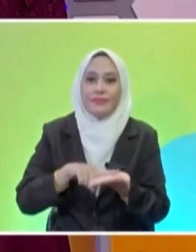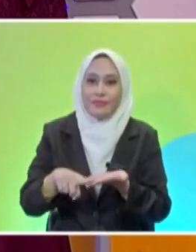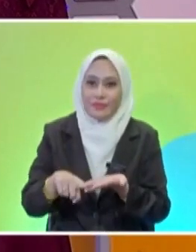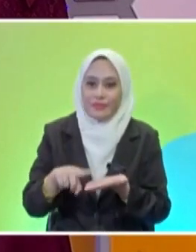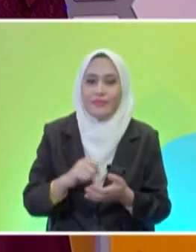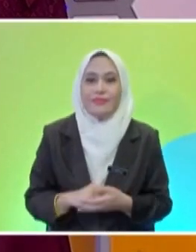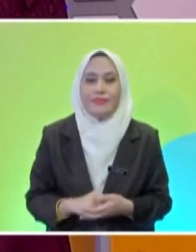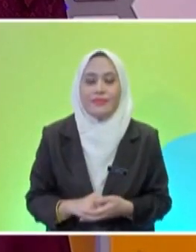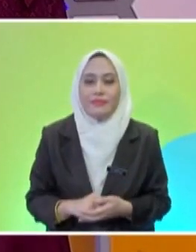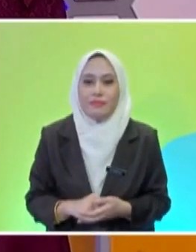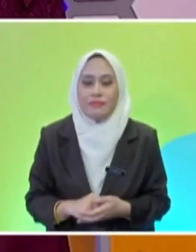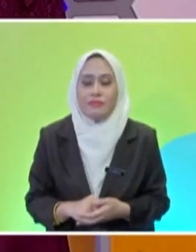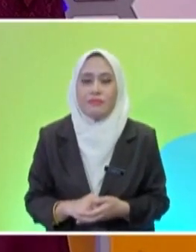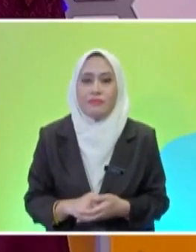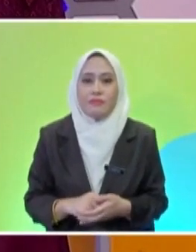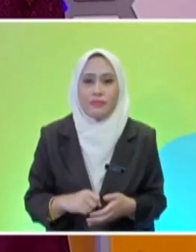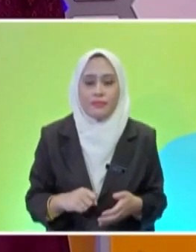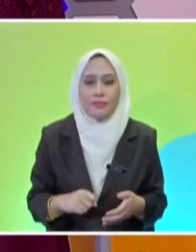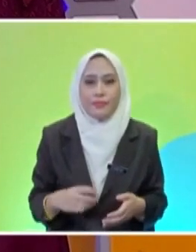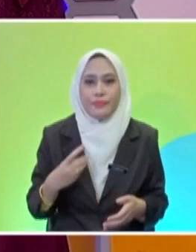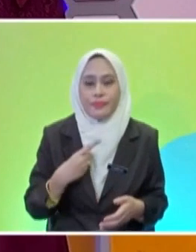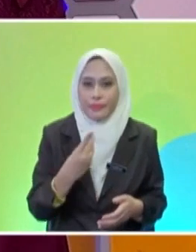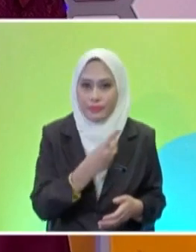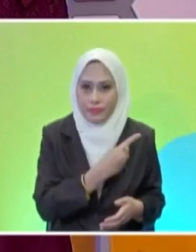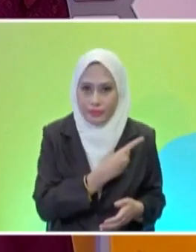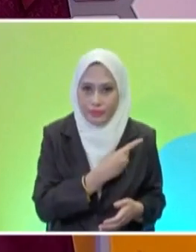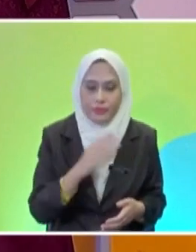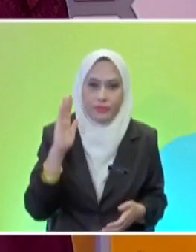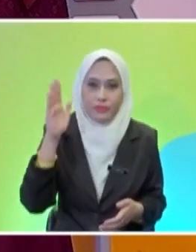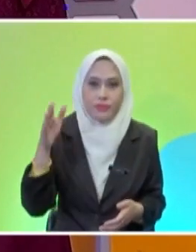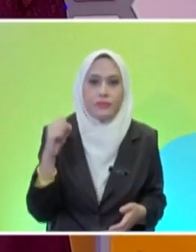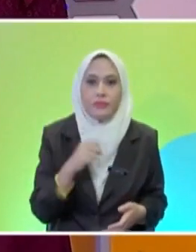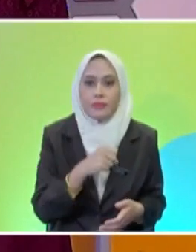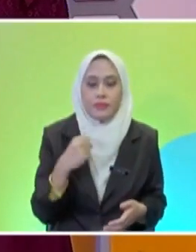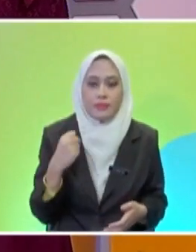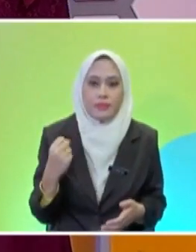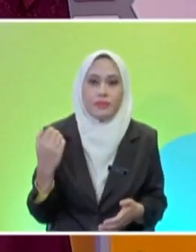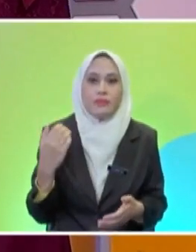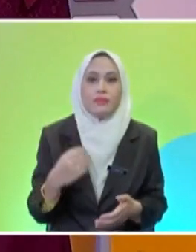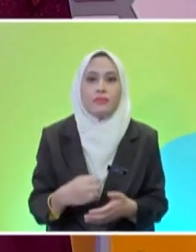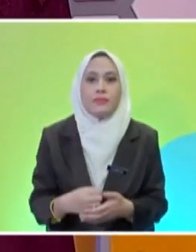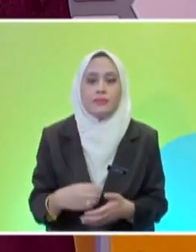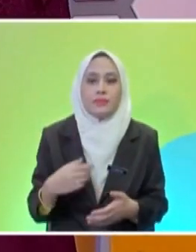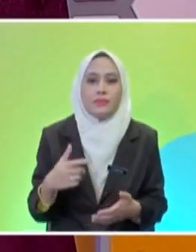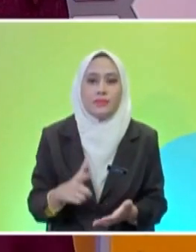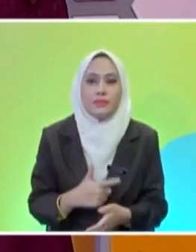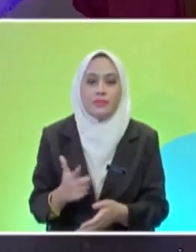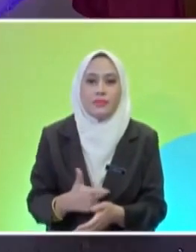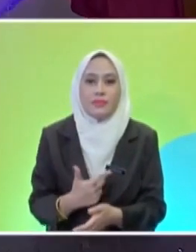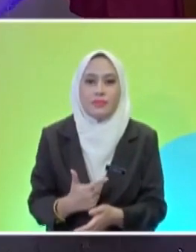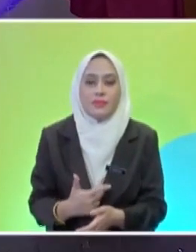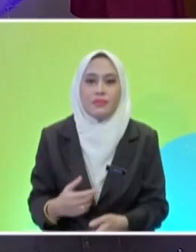Hari dalam seminggu? Ya, dan kita akan menyanyi lagu Hari Dalam Seminggu. Oh, kita nak nyanyilah kejap